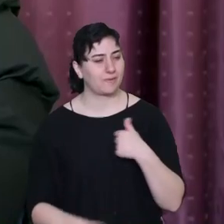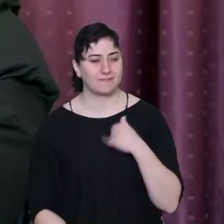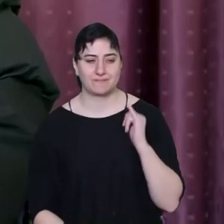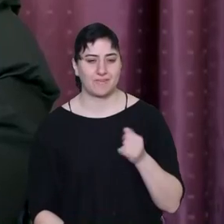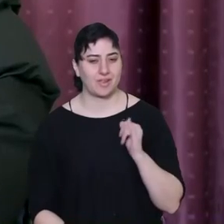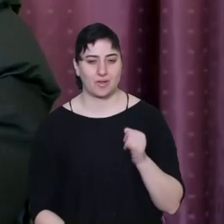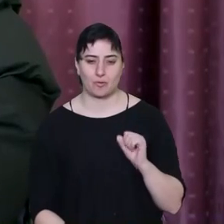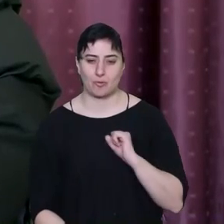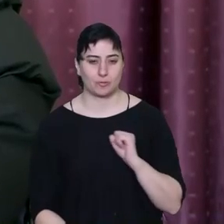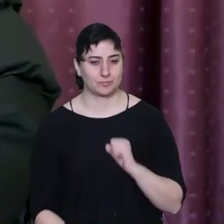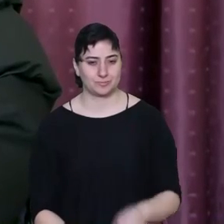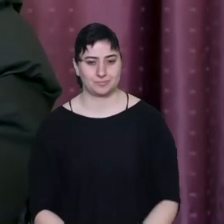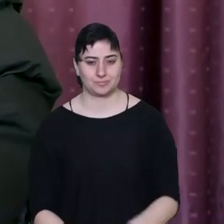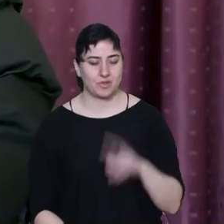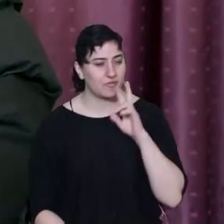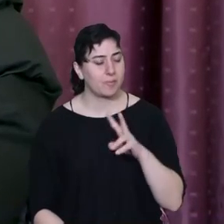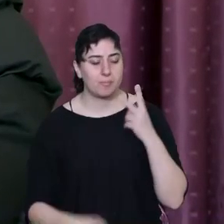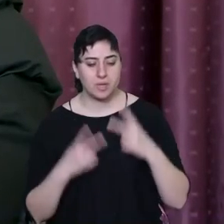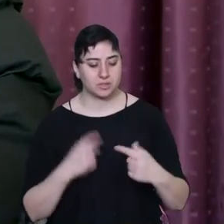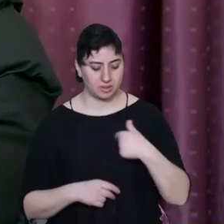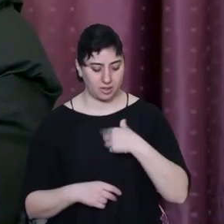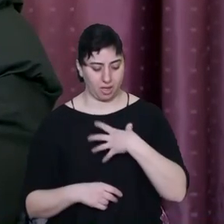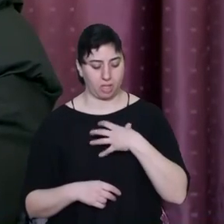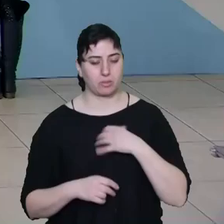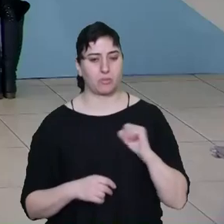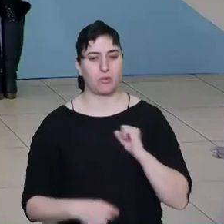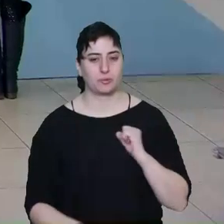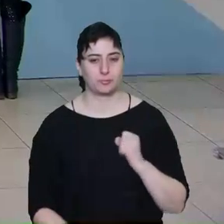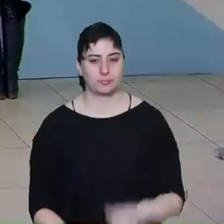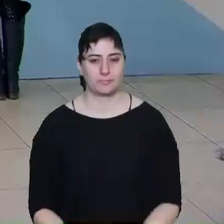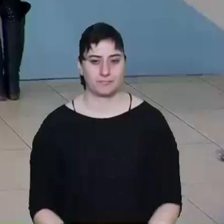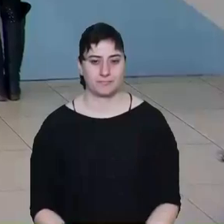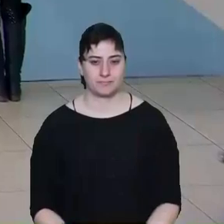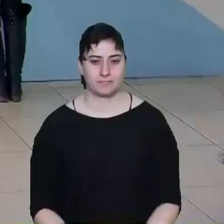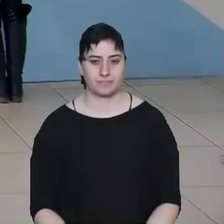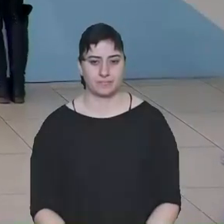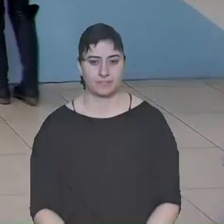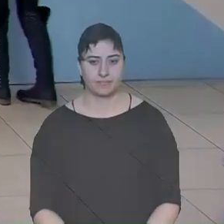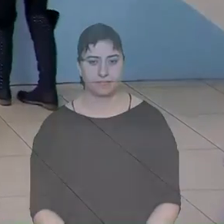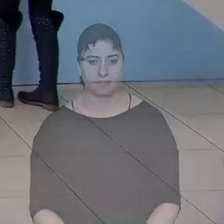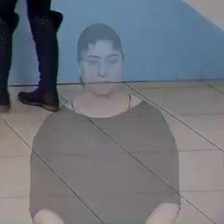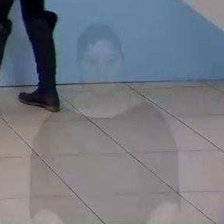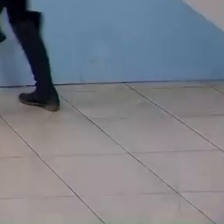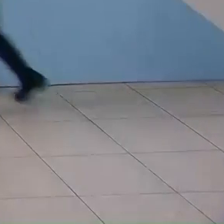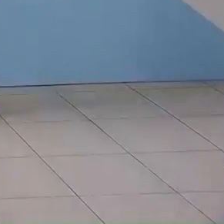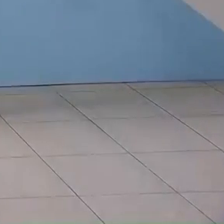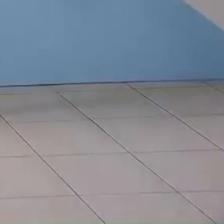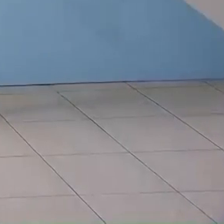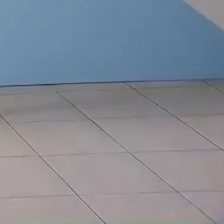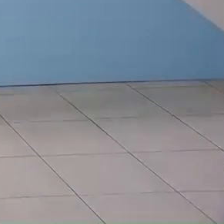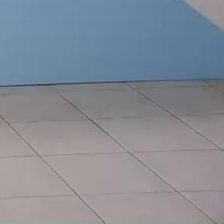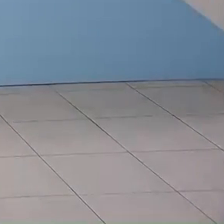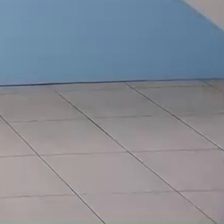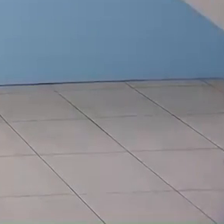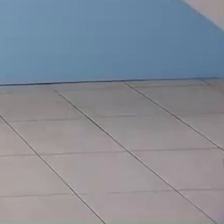ya. Vallahi bazen kendimden korkuyorum. Zaman geçtikçe müdür tedirginleşmeye başlamış.